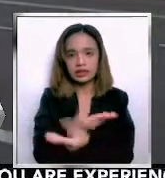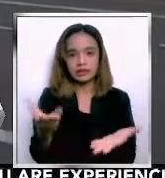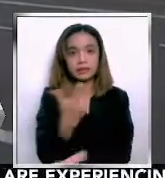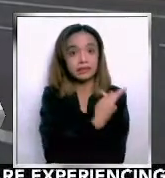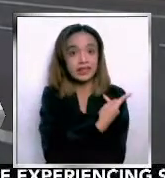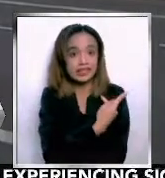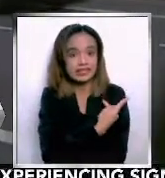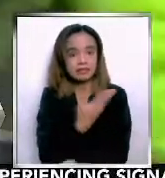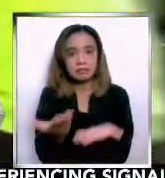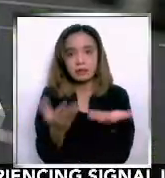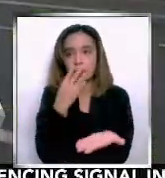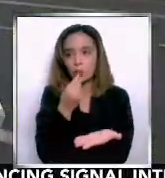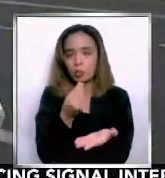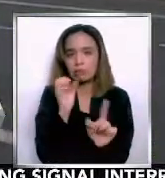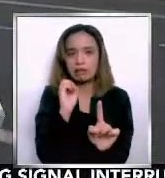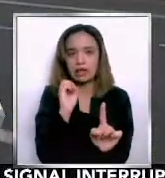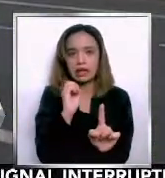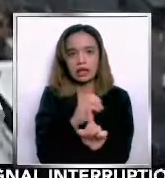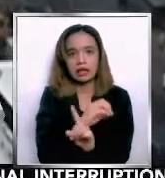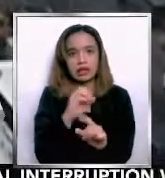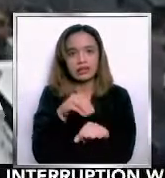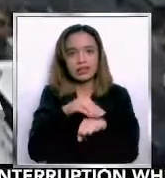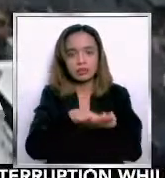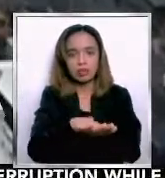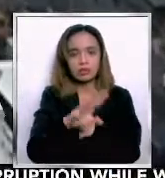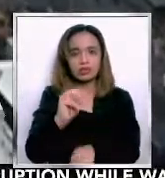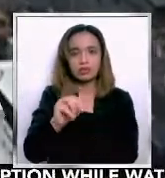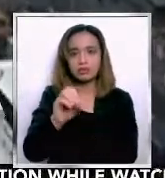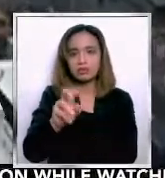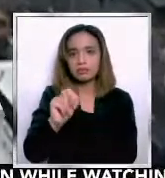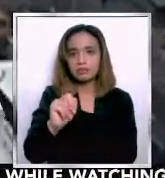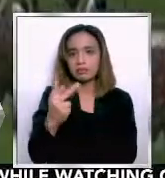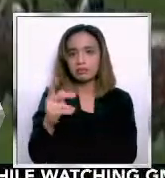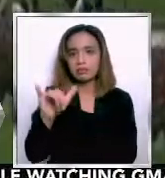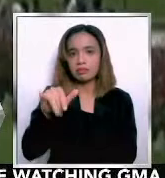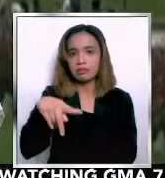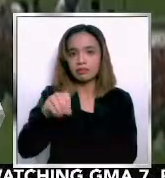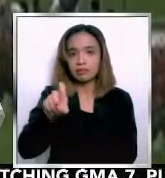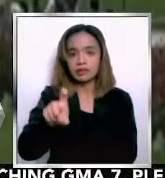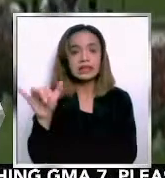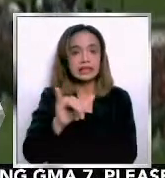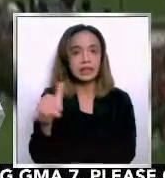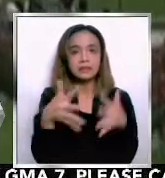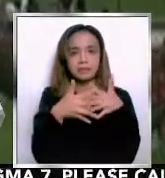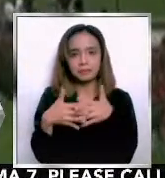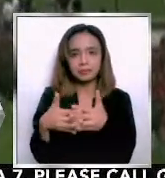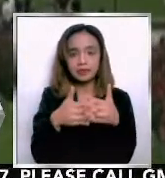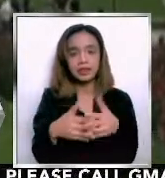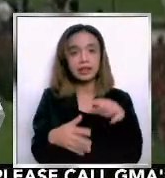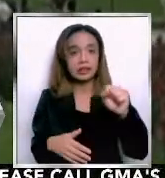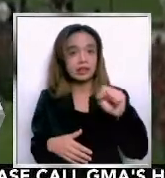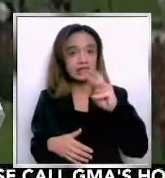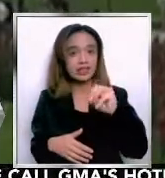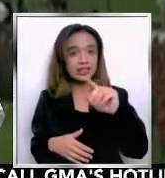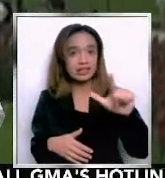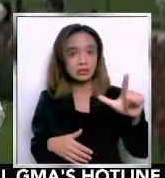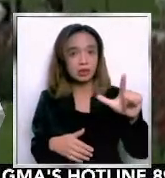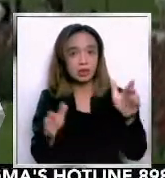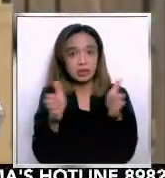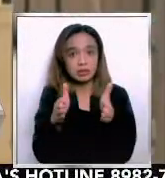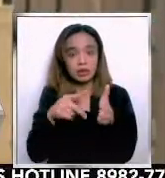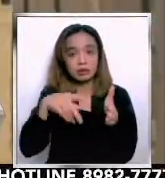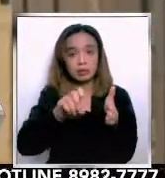exposed sa monkeypox. Umorder na rin ng smallpox vaccine ang Amerika. Ang smallpox ay viral infection din gaya ng monkeypox